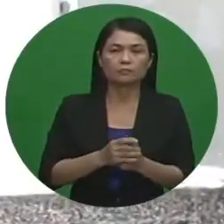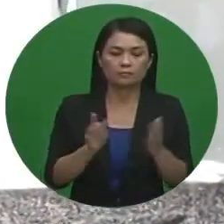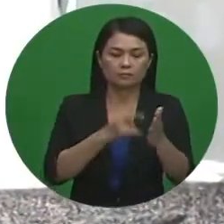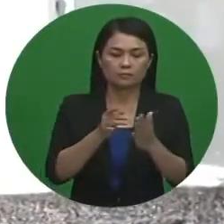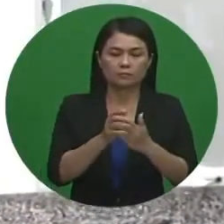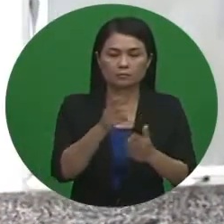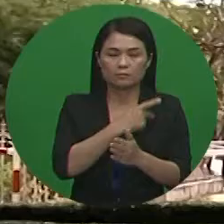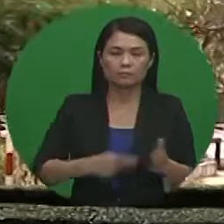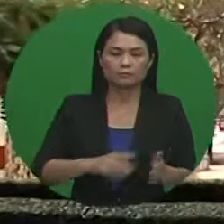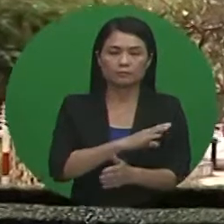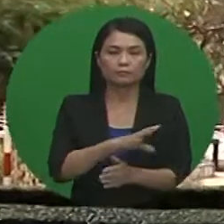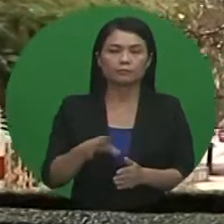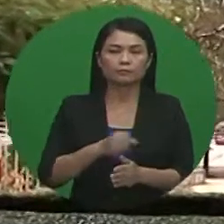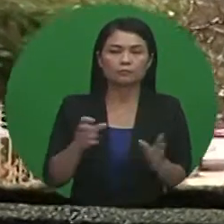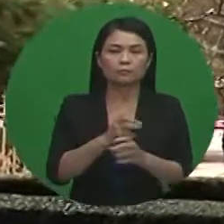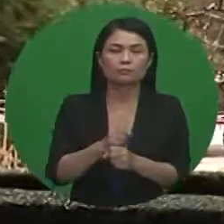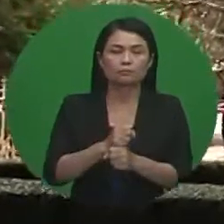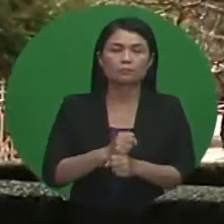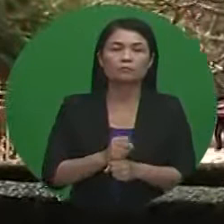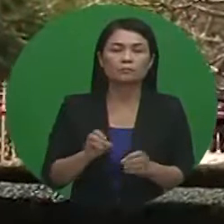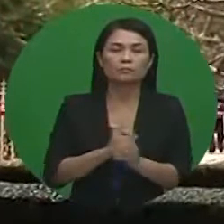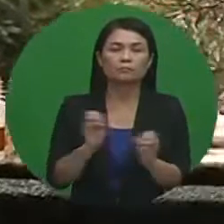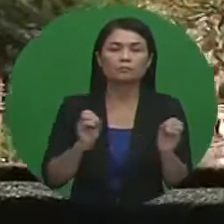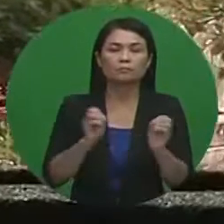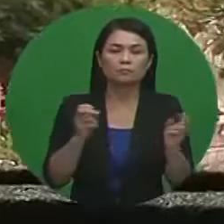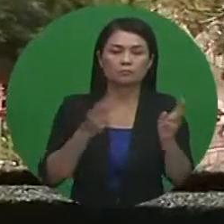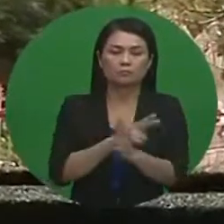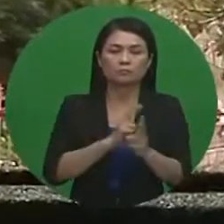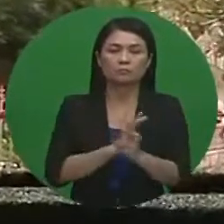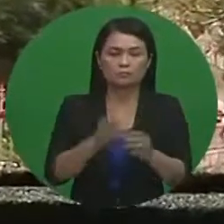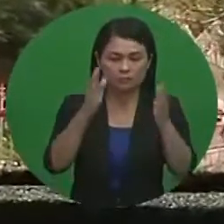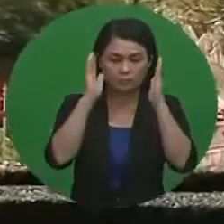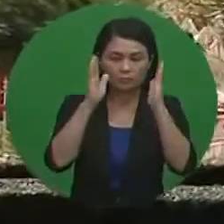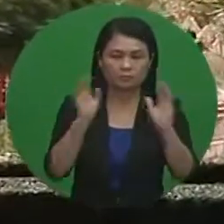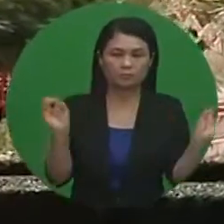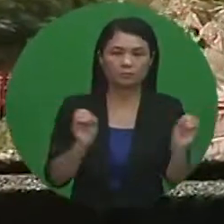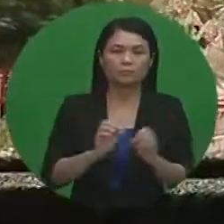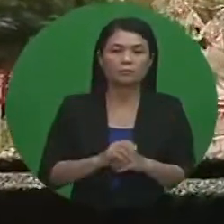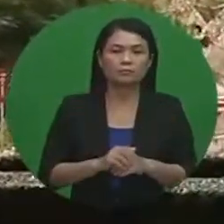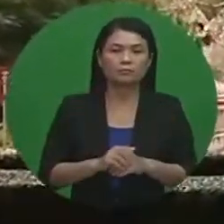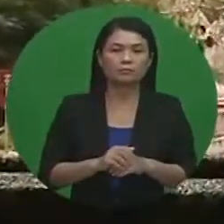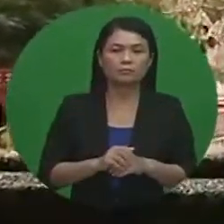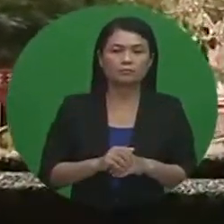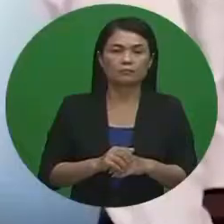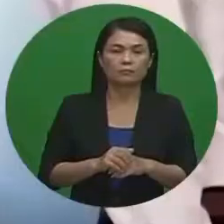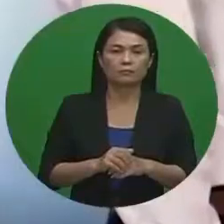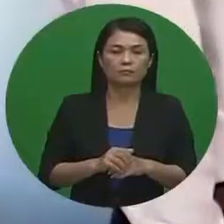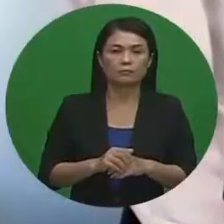រដ្ឋាភិបាលកម្ពុជាមិនបានប្រងើយកន្តើយដោយគ្មានការប្រុងប្រយ័ត្ននិងយកចិត្តទុកដាក់នោះទេ